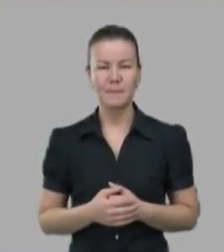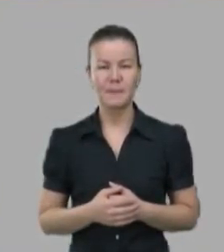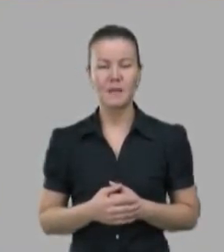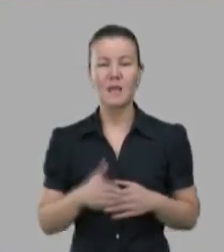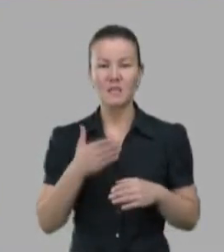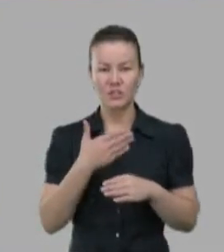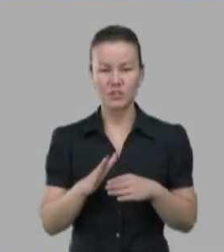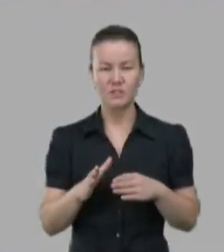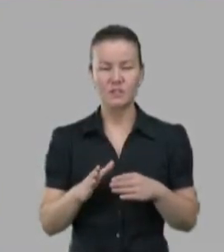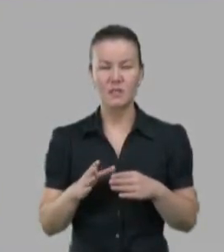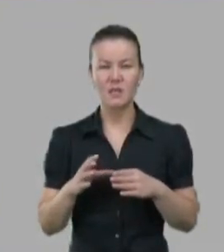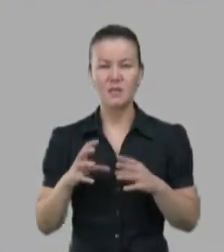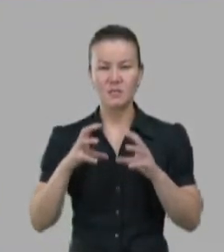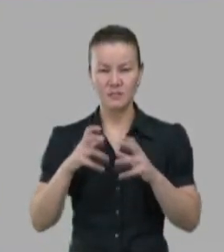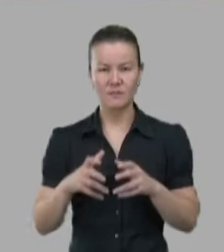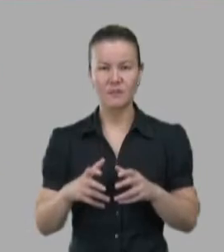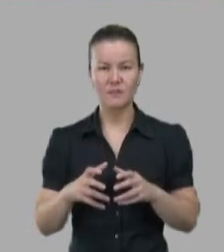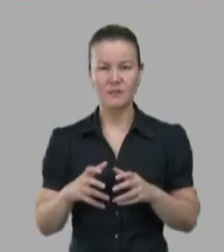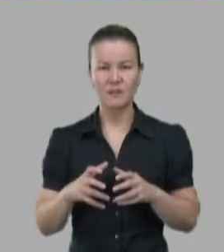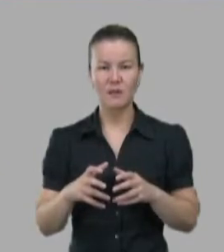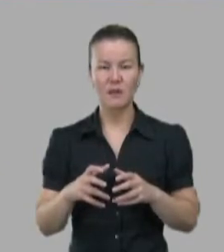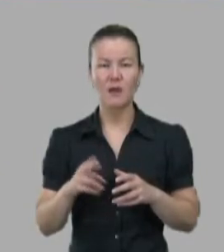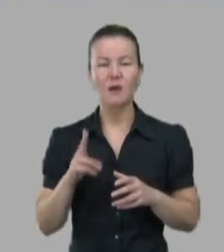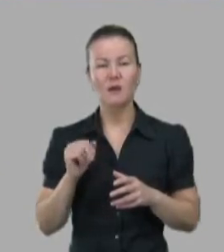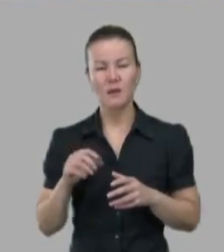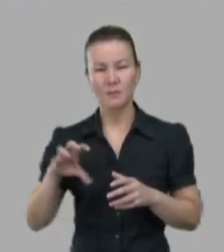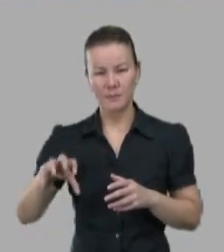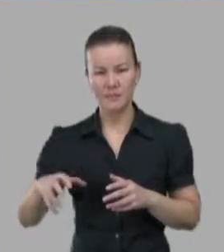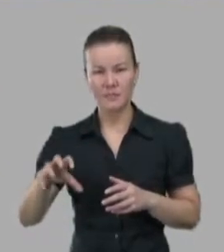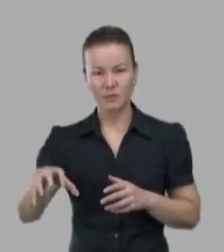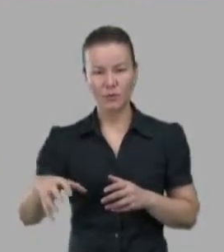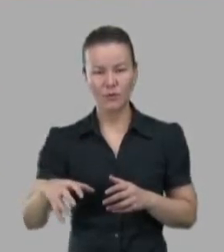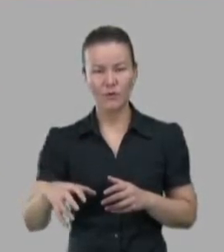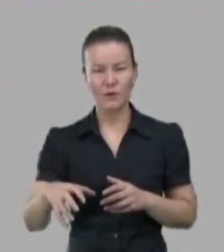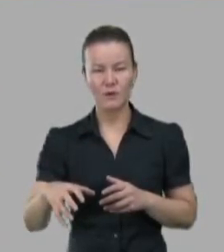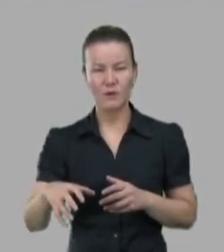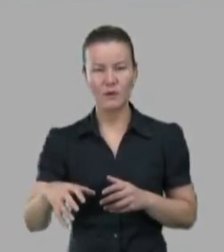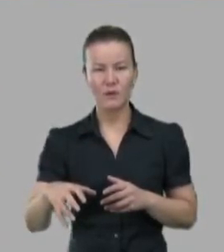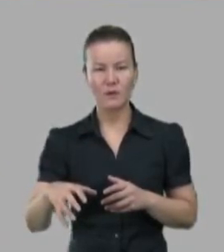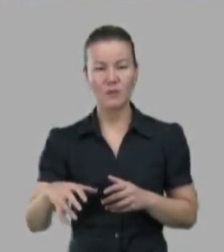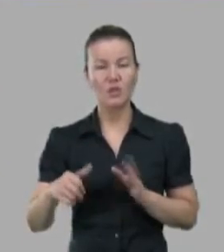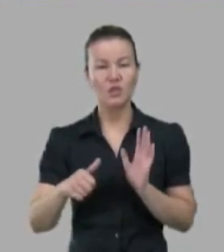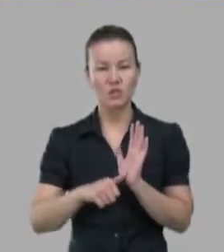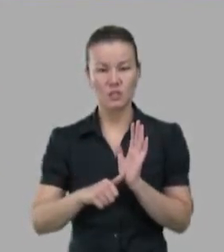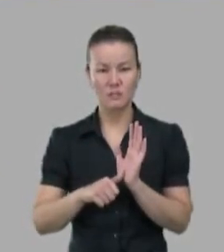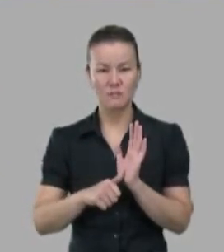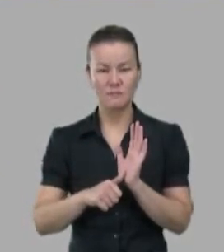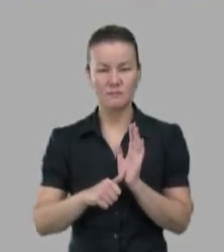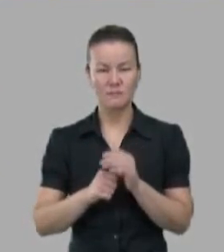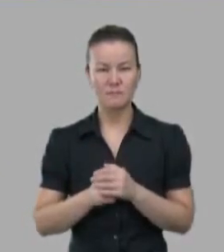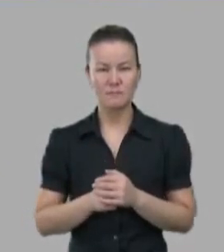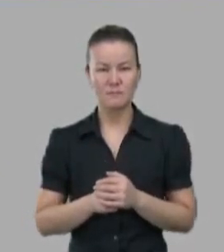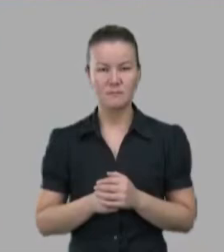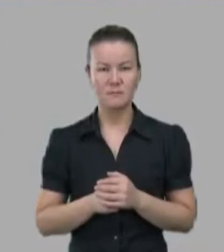Частей света, как и материков, 6.